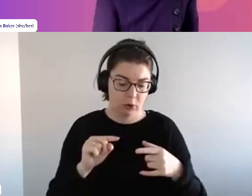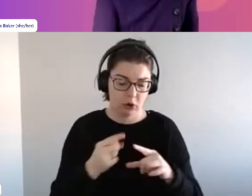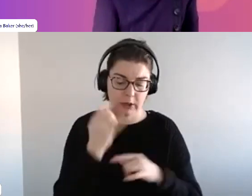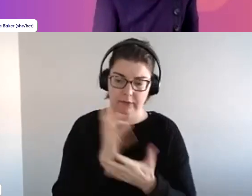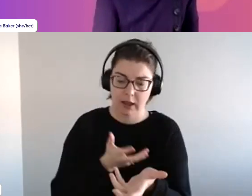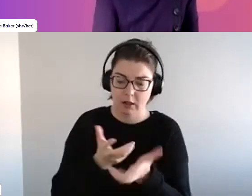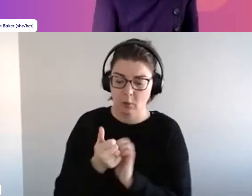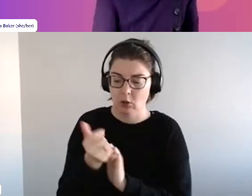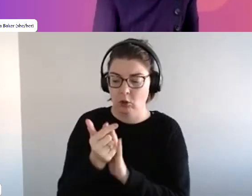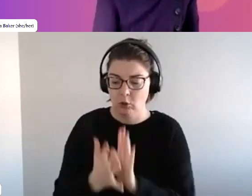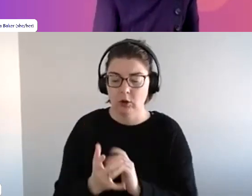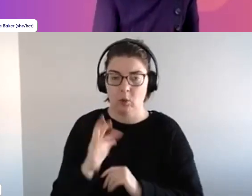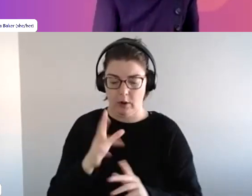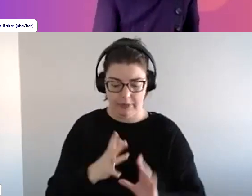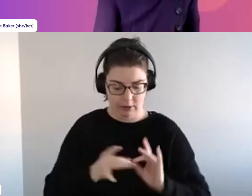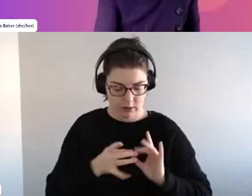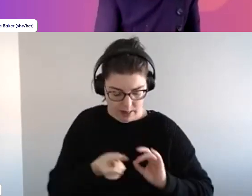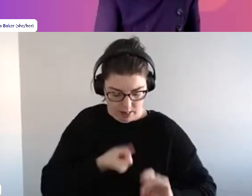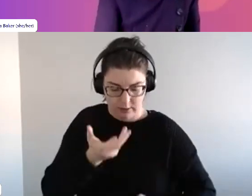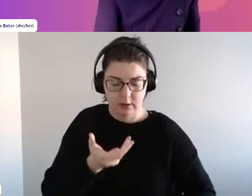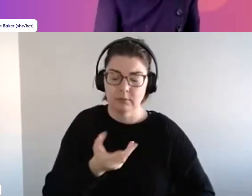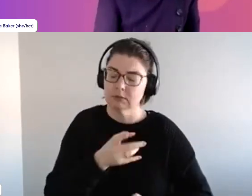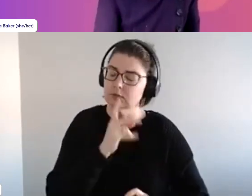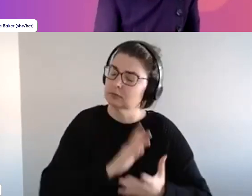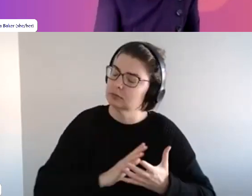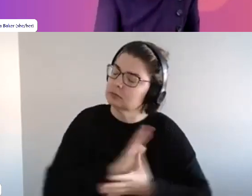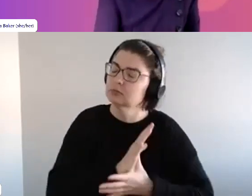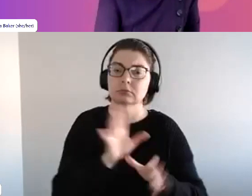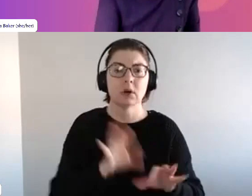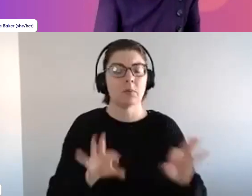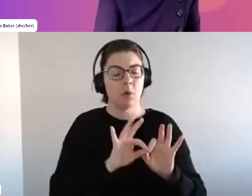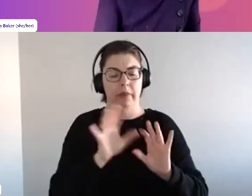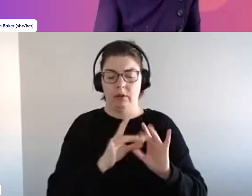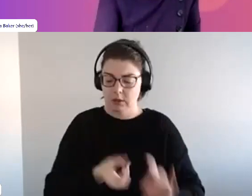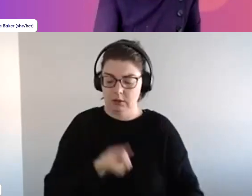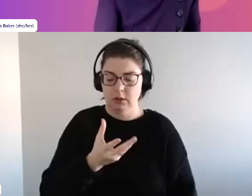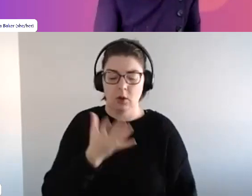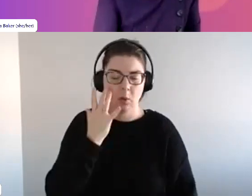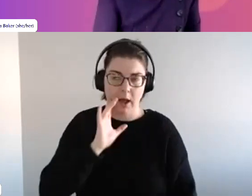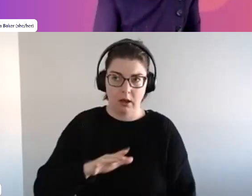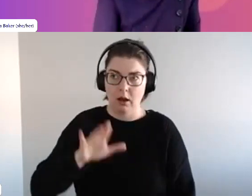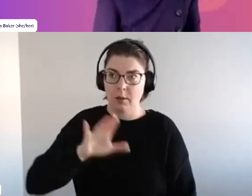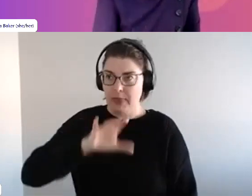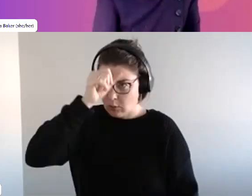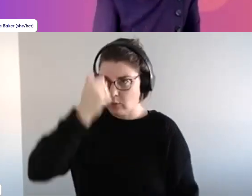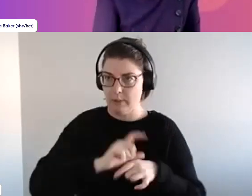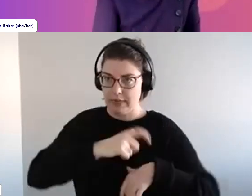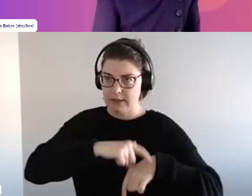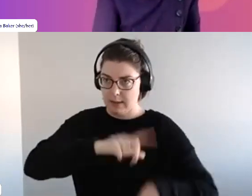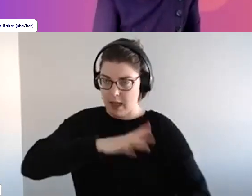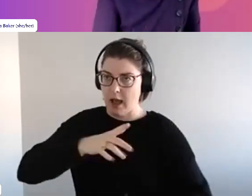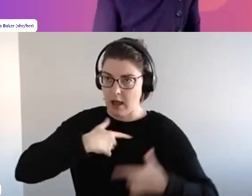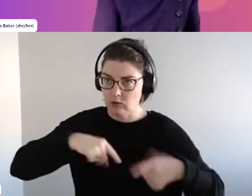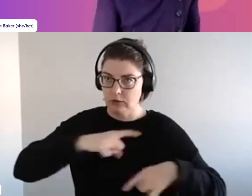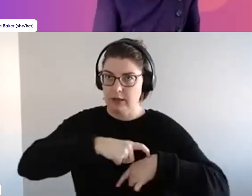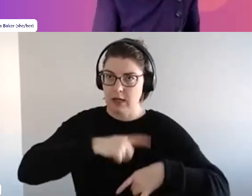pense souvent que les enfants vont subir des préjudices s'ils parlent un avocat mais en fait il est tellement important de pouvoir les entendre parce qu'ils vont s'en rappeler pendant des